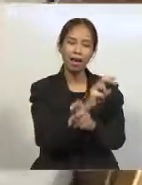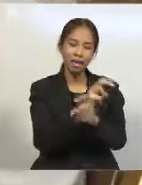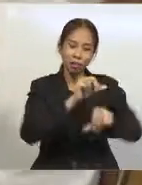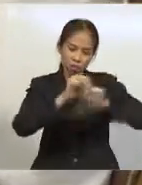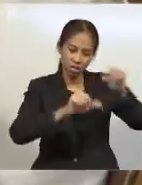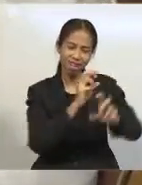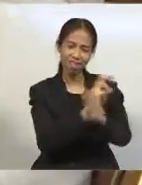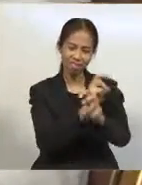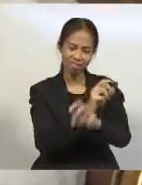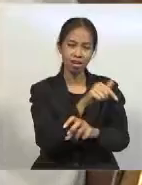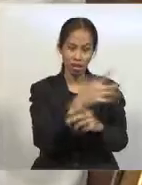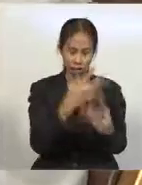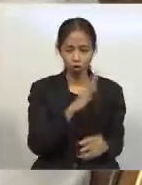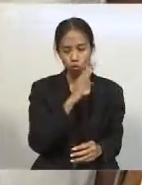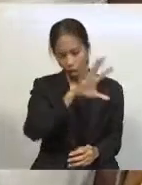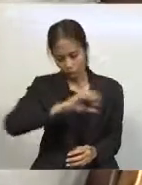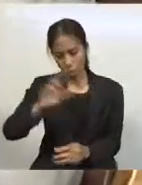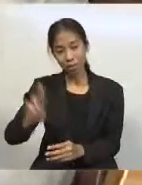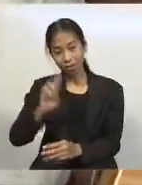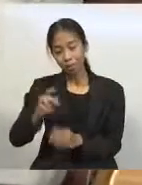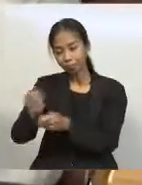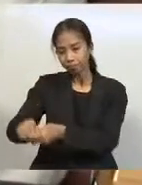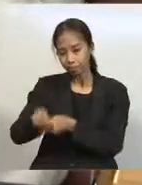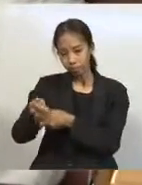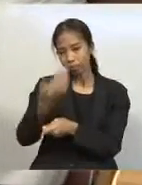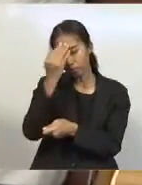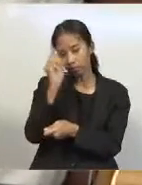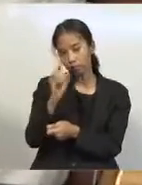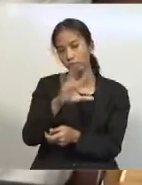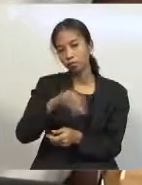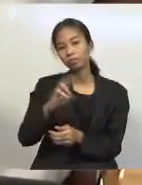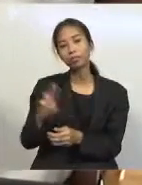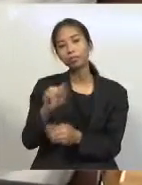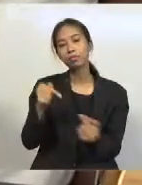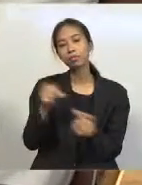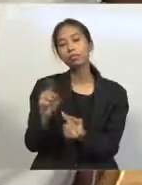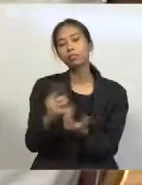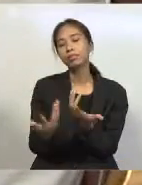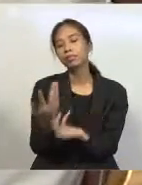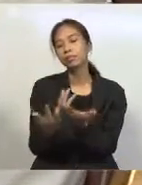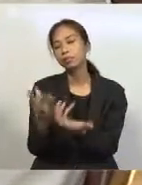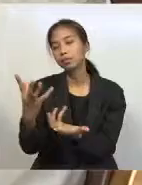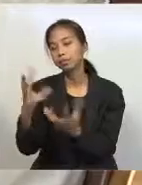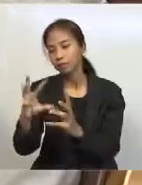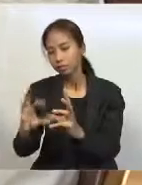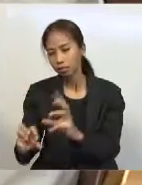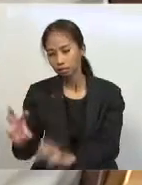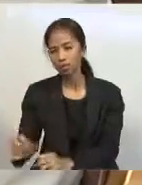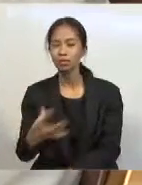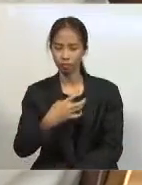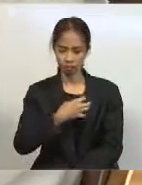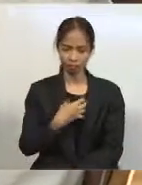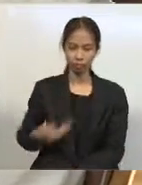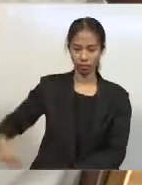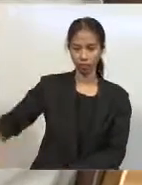ยันว่าในการใช้เนี่ยใช้เฉพาะกำจัดวัชพืชไม่ได้ใช้กับพืชผักจึงอยากจะให้รับฟังความคิดเห็นจากเกษตร